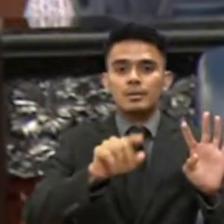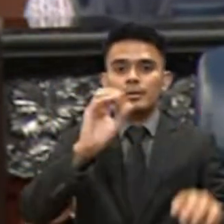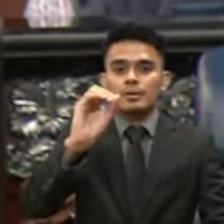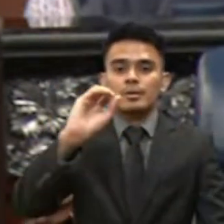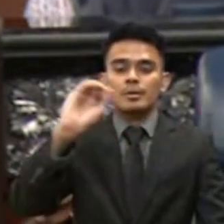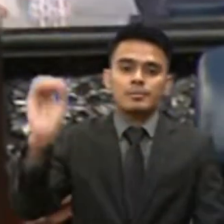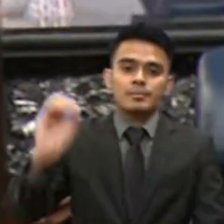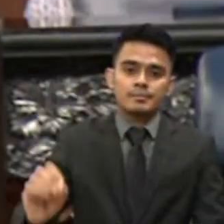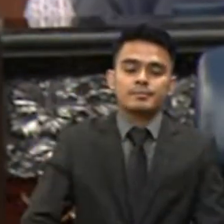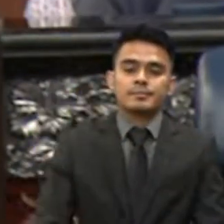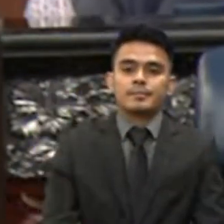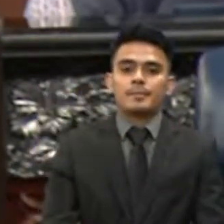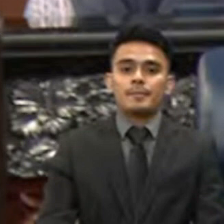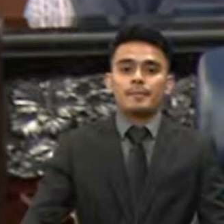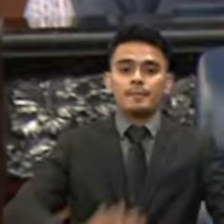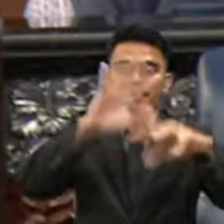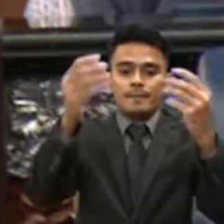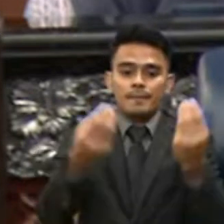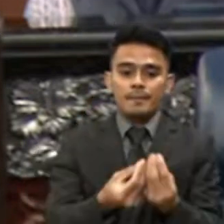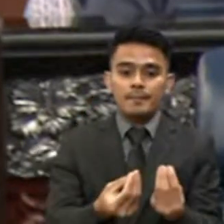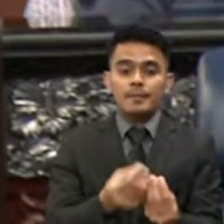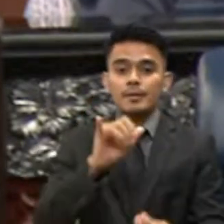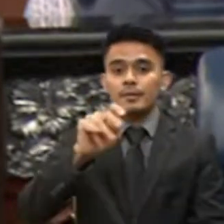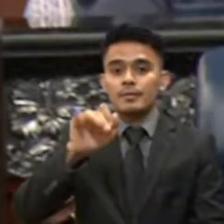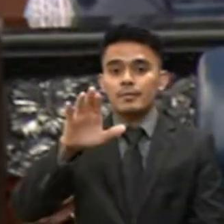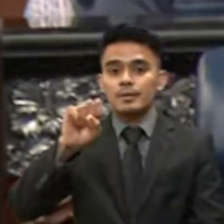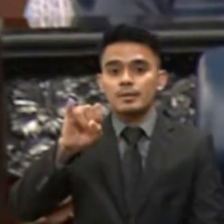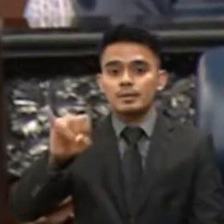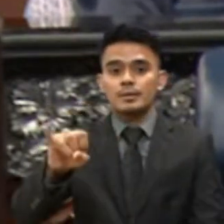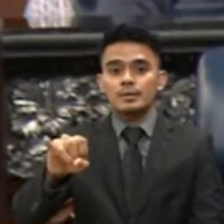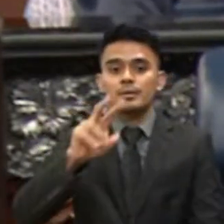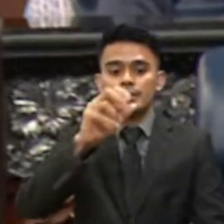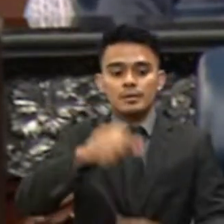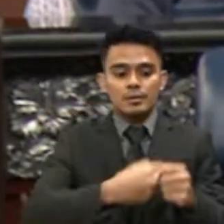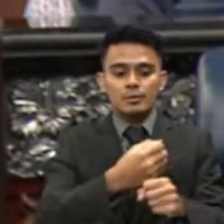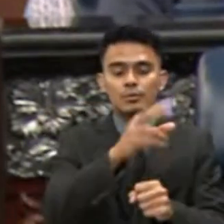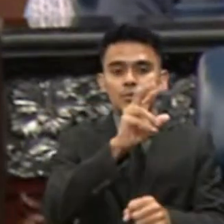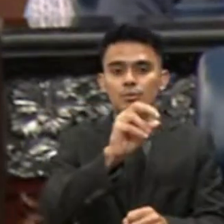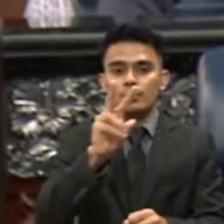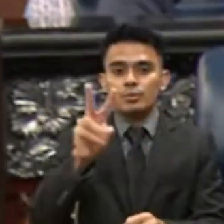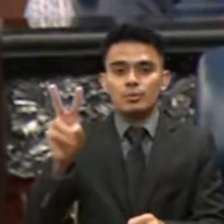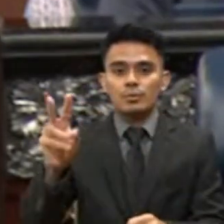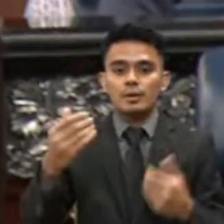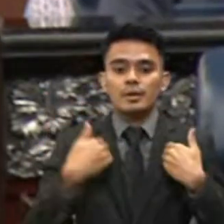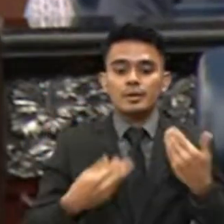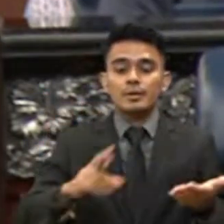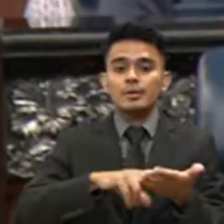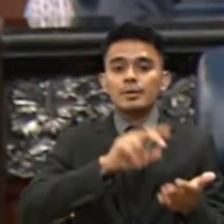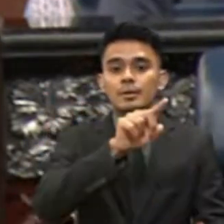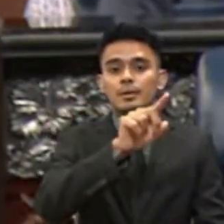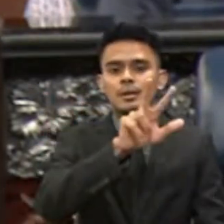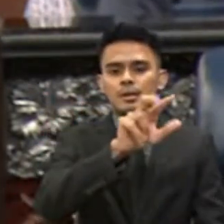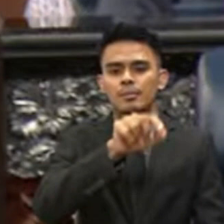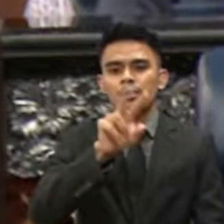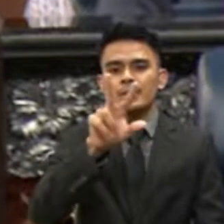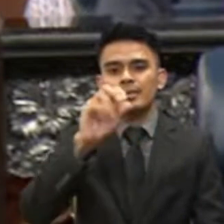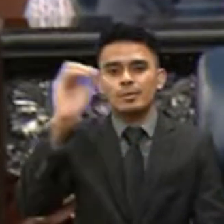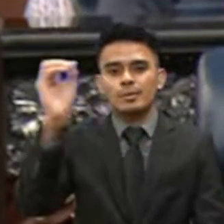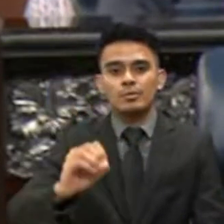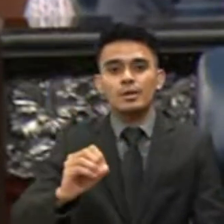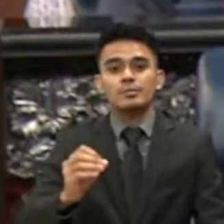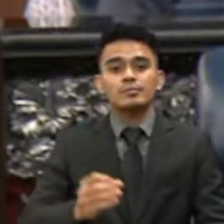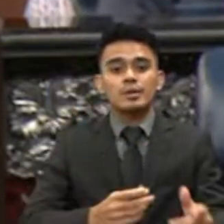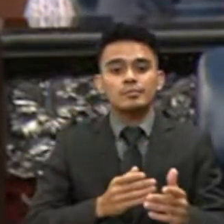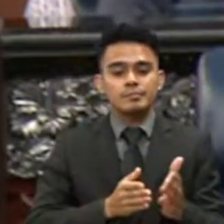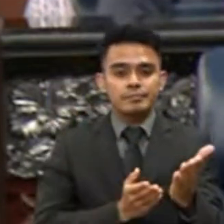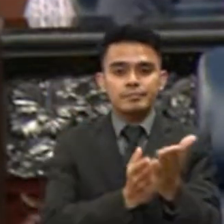kosong peratus keseluruhannya kadar inflasi negara pada 2022 merekot 3 pukulan 300 dan dijangkau akan terus